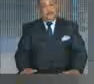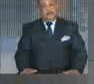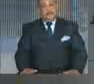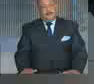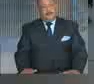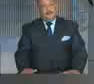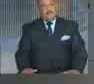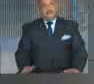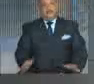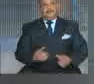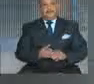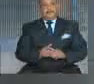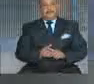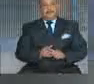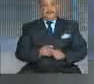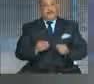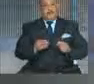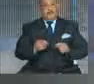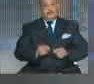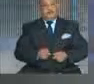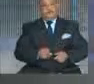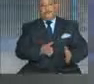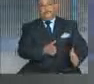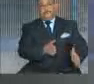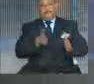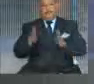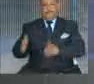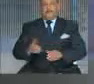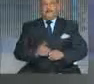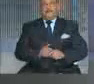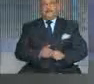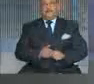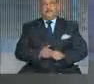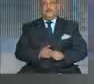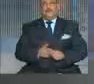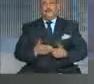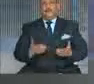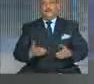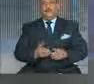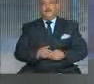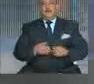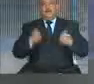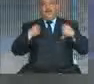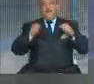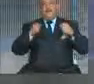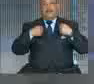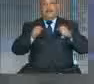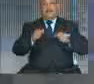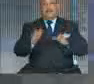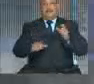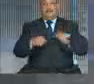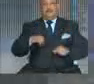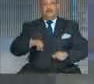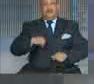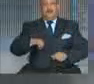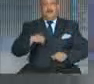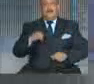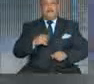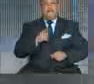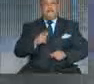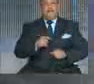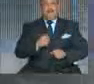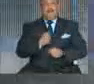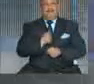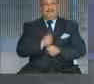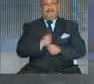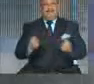المنطقه للانشطه الصناعيه. أضرب اليوم إطارات الشباب والطفولة في صفاقس احتجاجا على عدة مشاكل